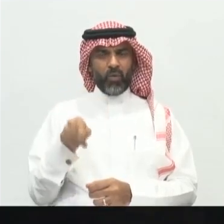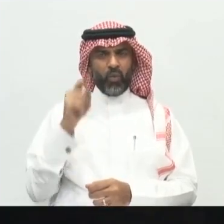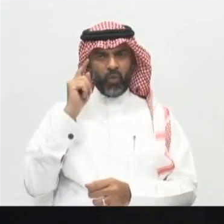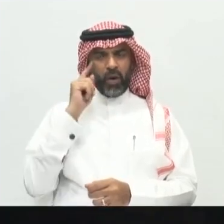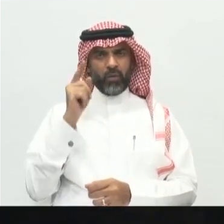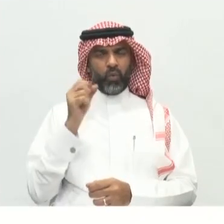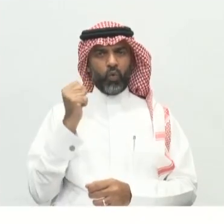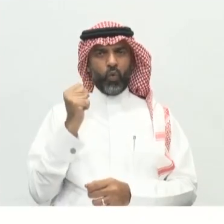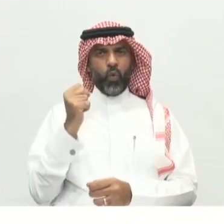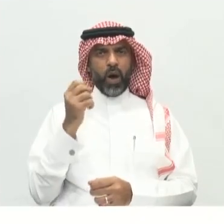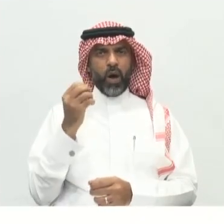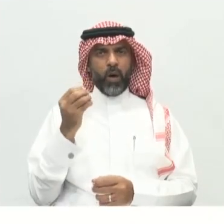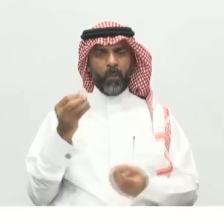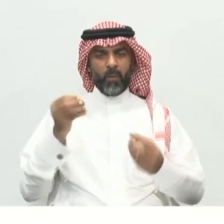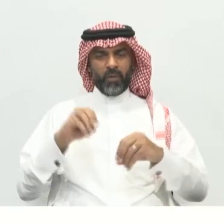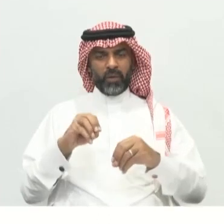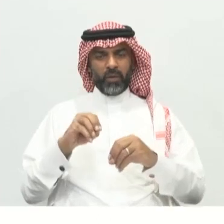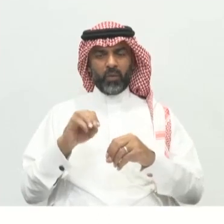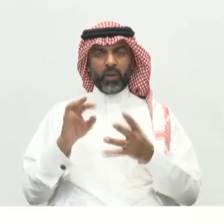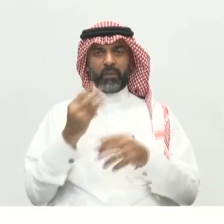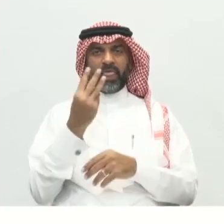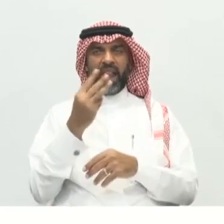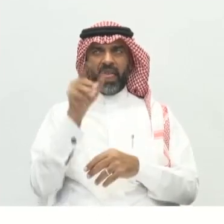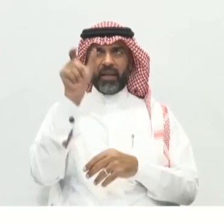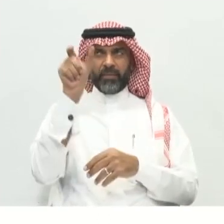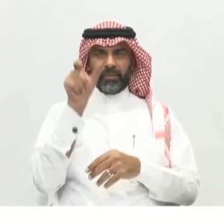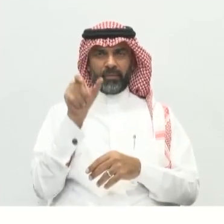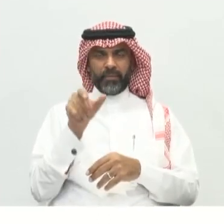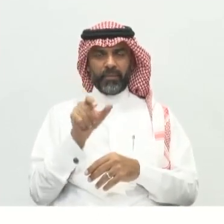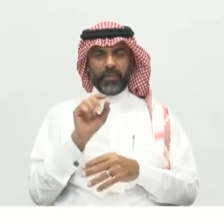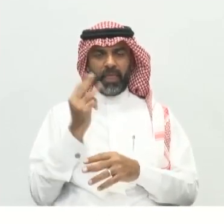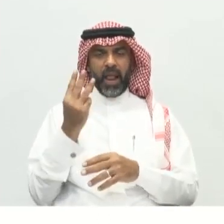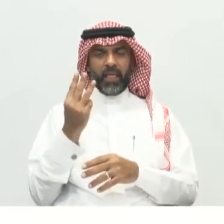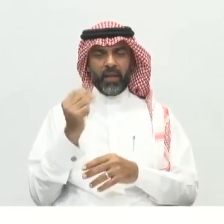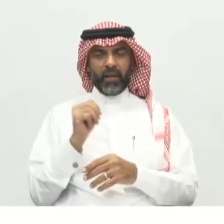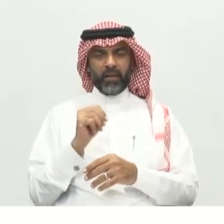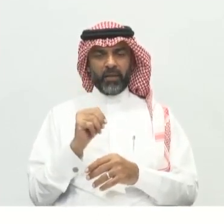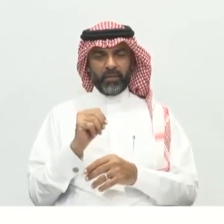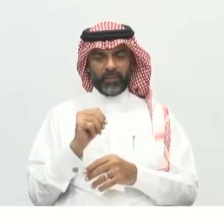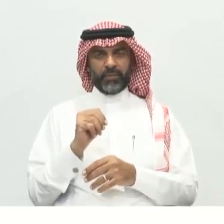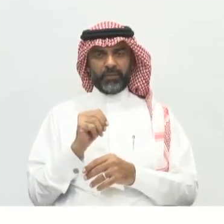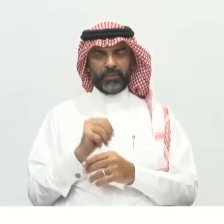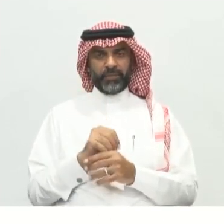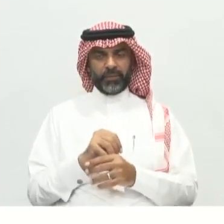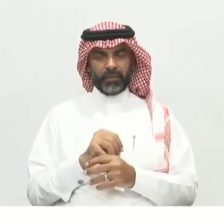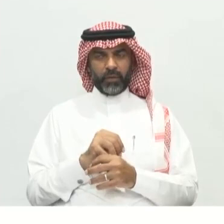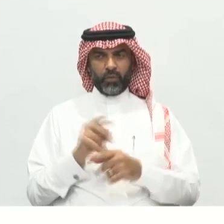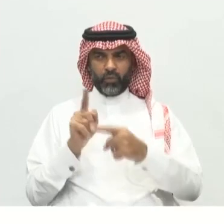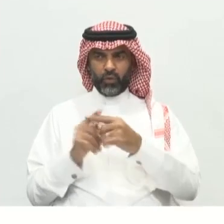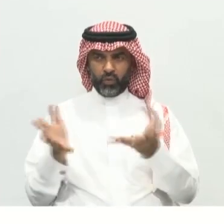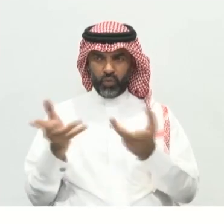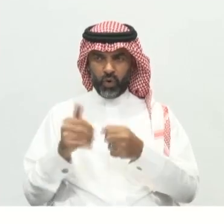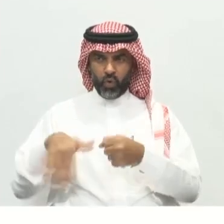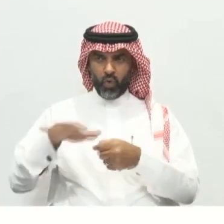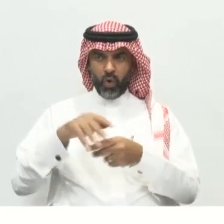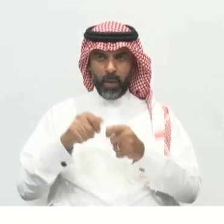المفرطه وكما نشاهد هنا تاخذ ثلاث معاملات او ثلاث متغيرات الست ماتركس اي ان مجموعه المسافات